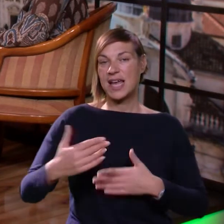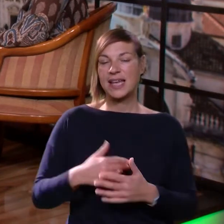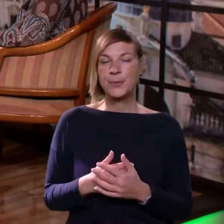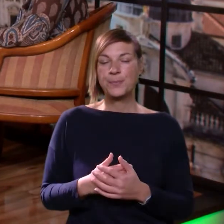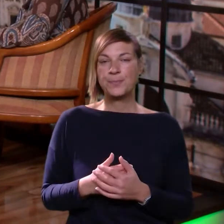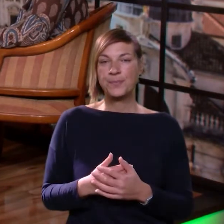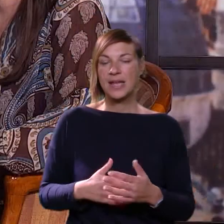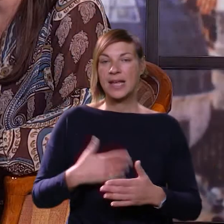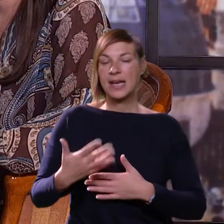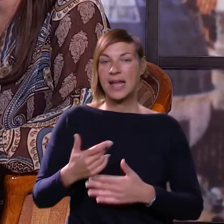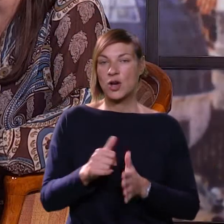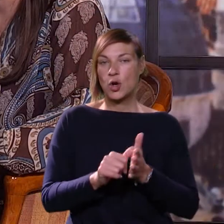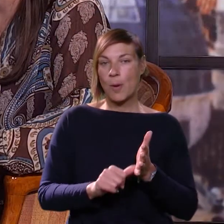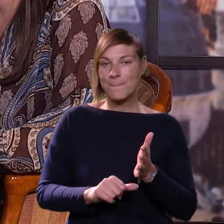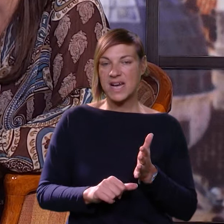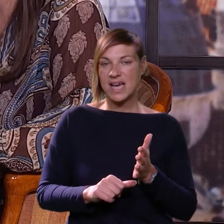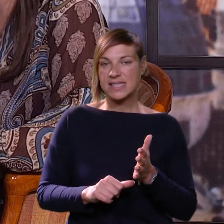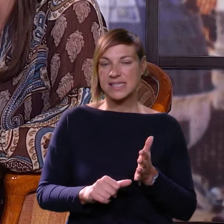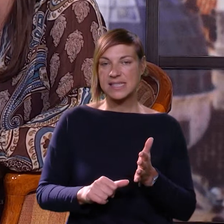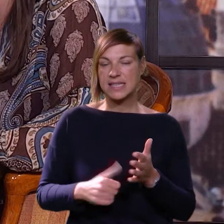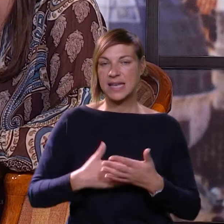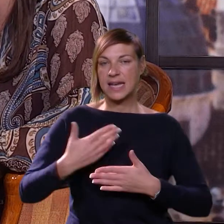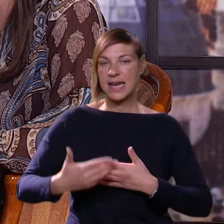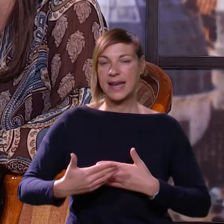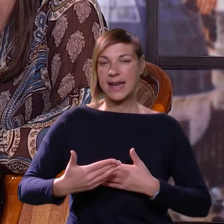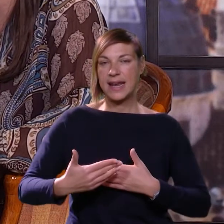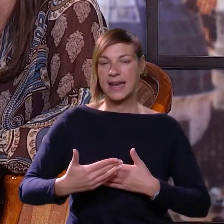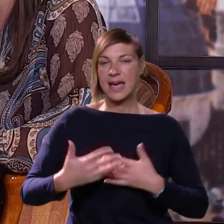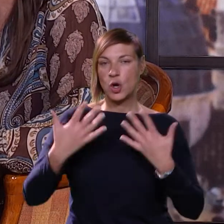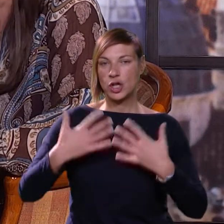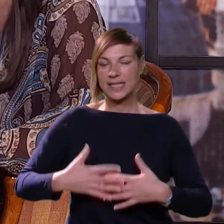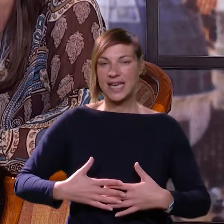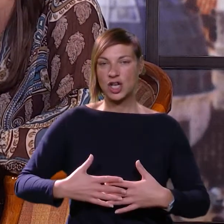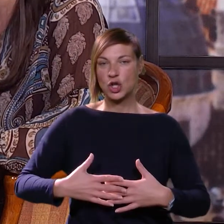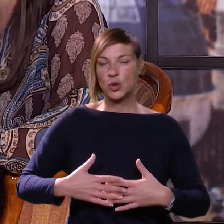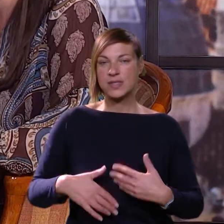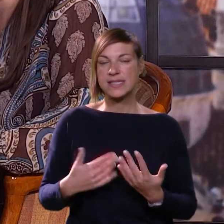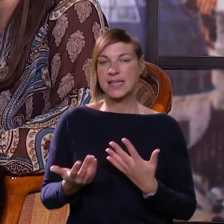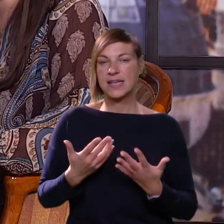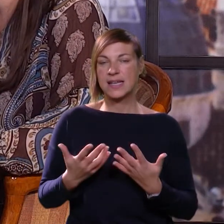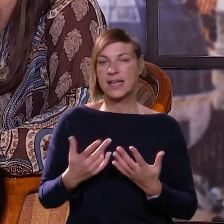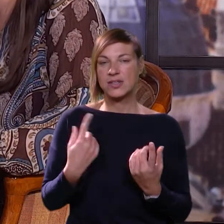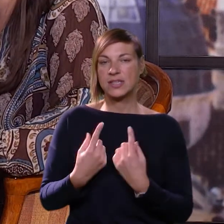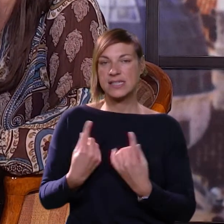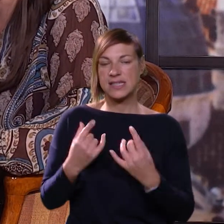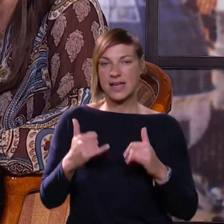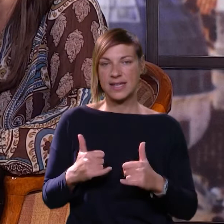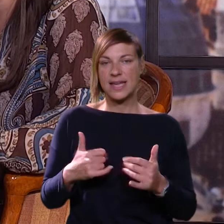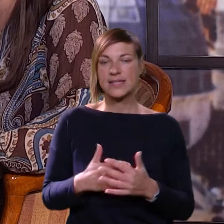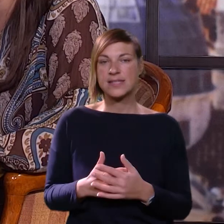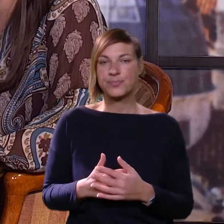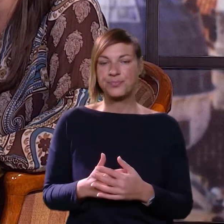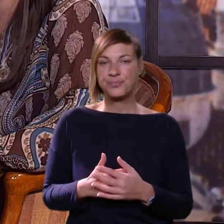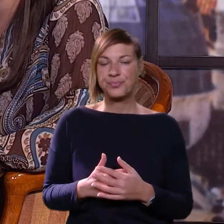dalje. Nakon te operacije, nakon dijagnoze, kako ti je stanje